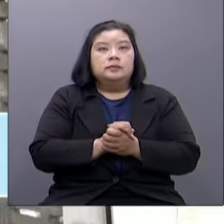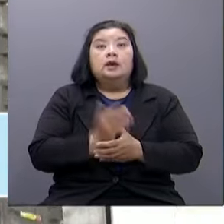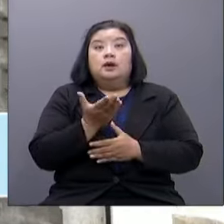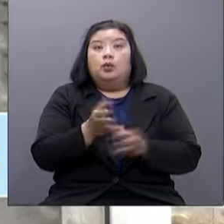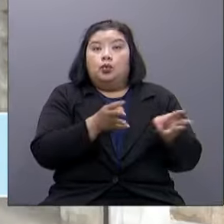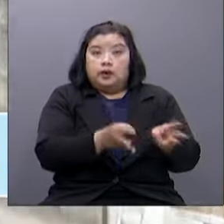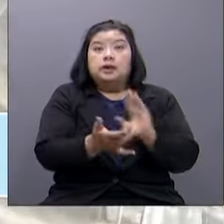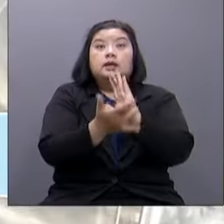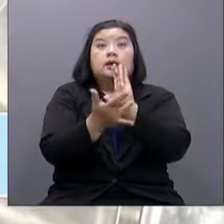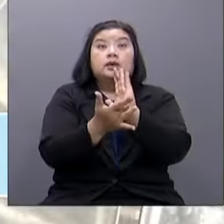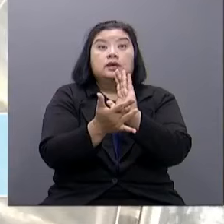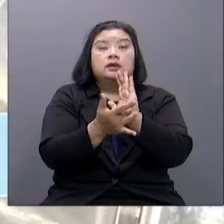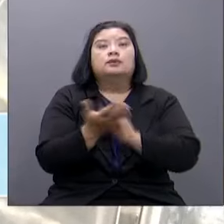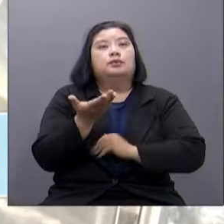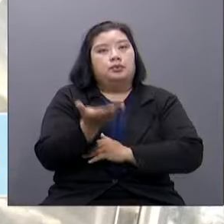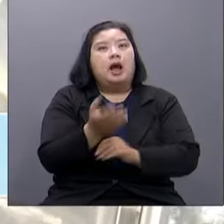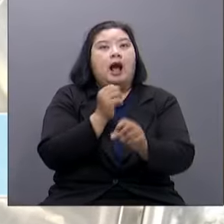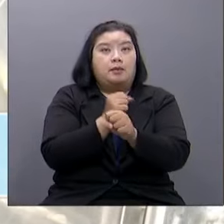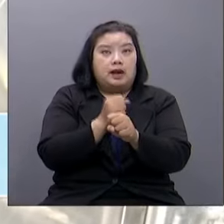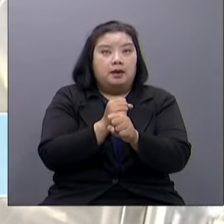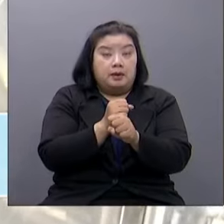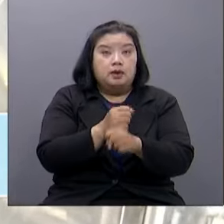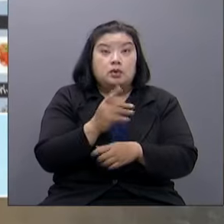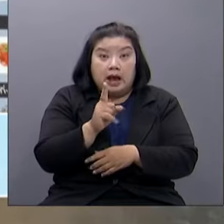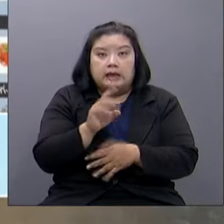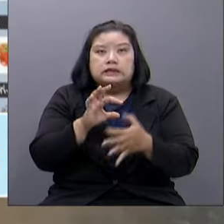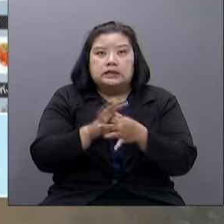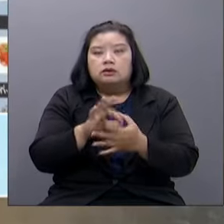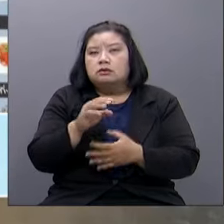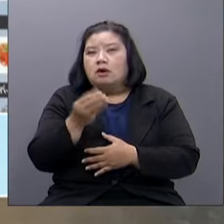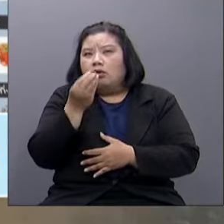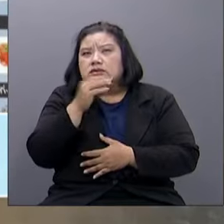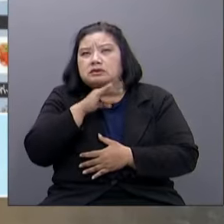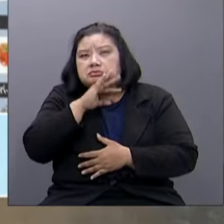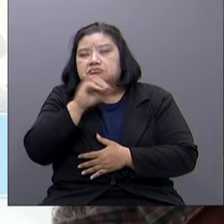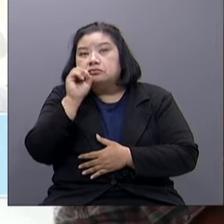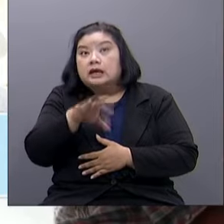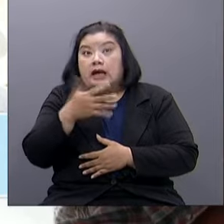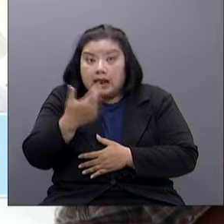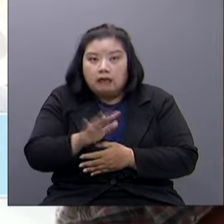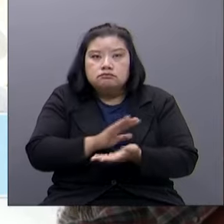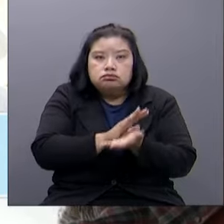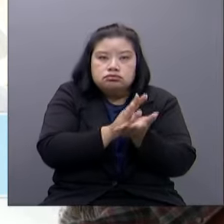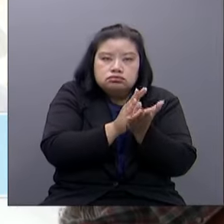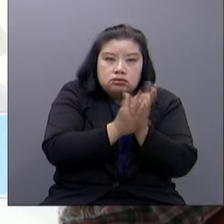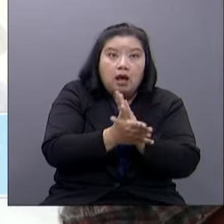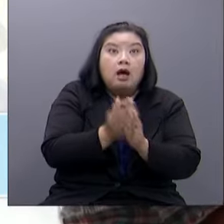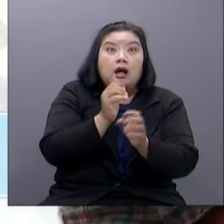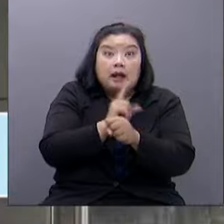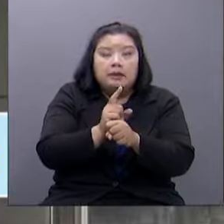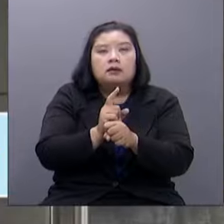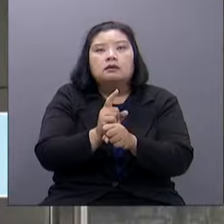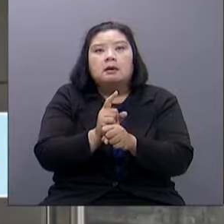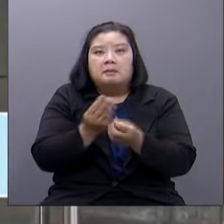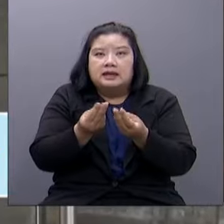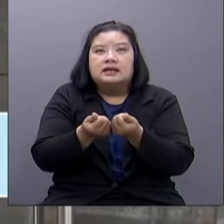มาใช้ในวันนี้ทำให้ขยะอินทรีย์เนี่ยกลับไปสู่สภาพของขยะที่มันไม่เป็นขยะเปียกล